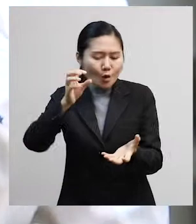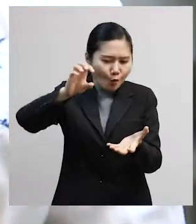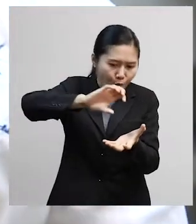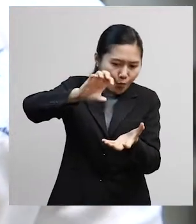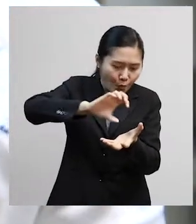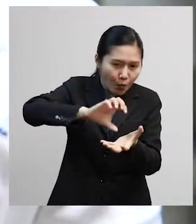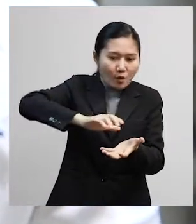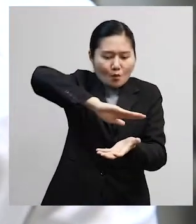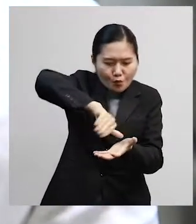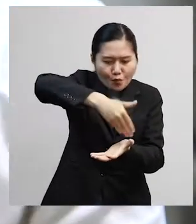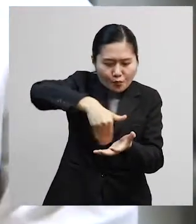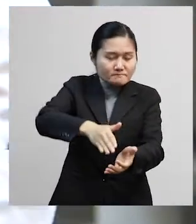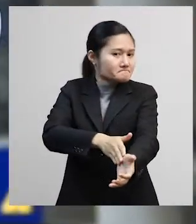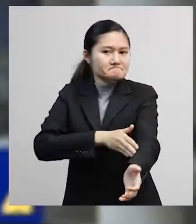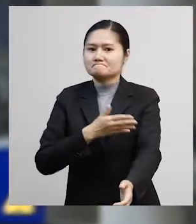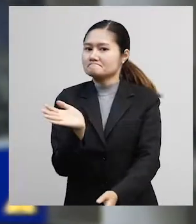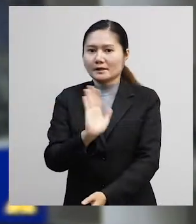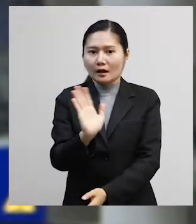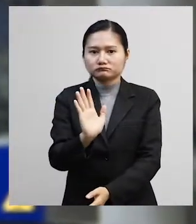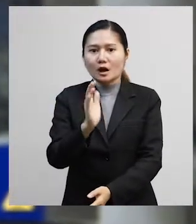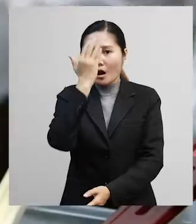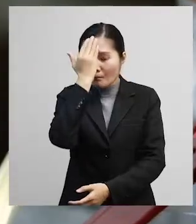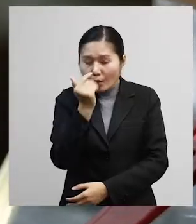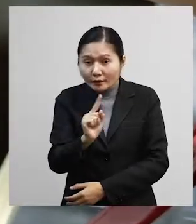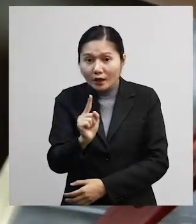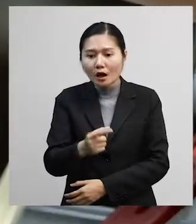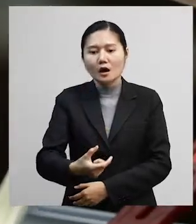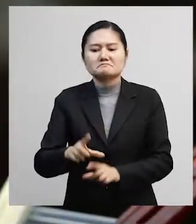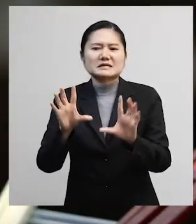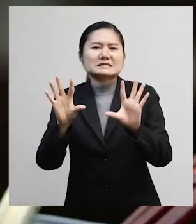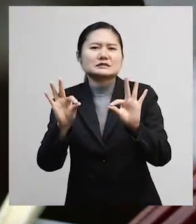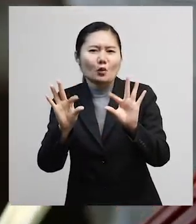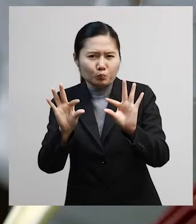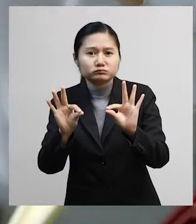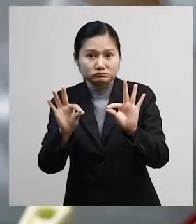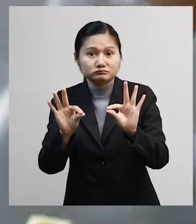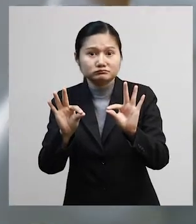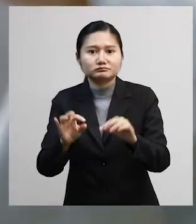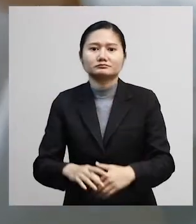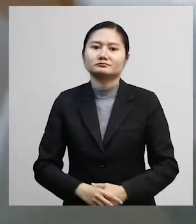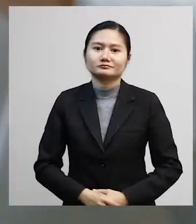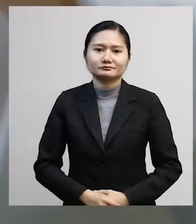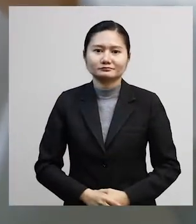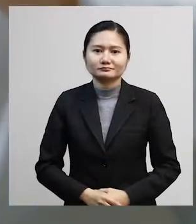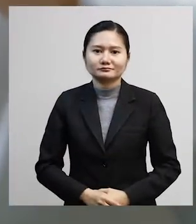เราจะไม่ตีส่วนผสมนานเพื่อไม่ให้คุกกี้ของเราเหนียวนะคะ